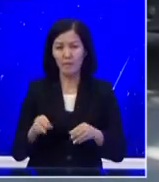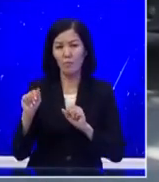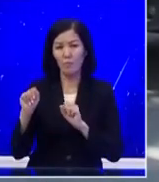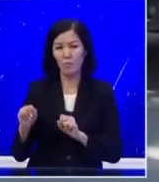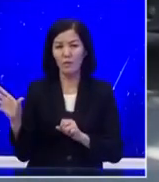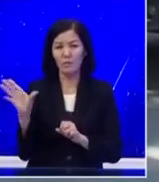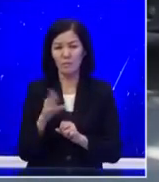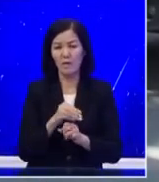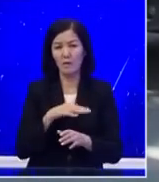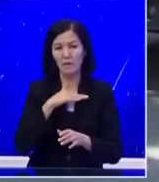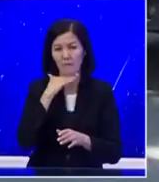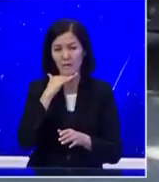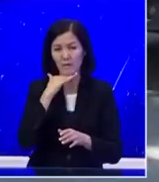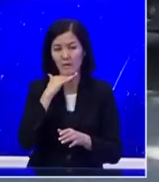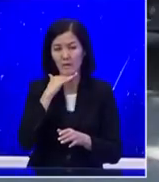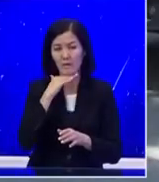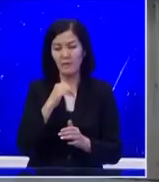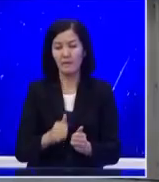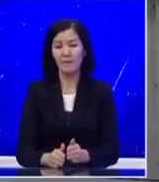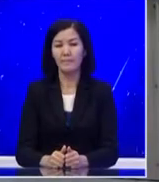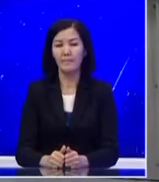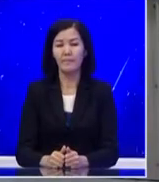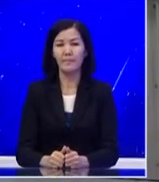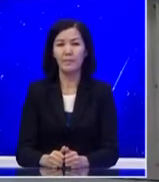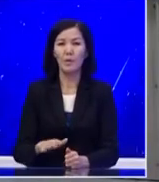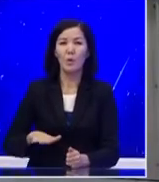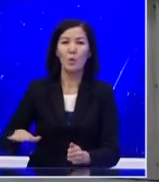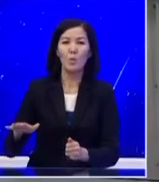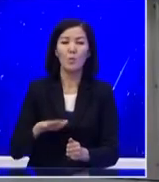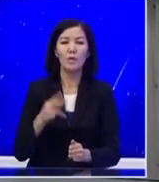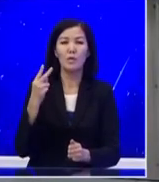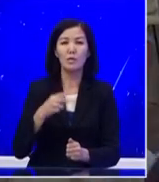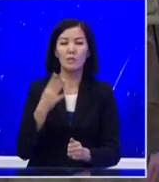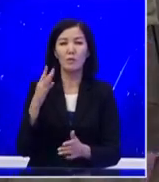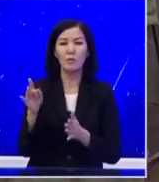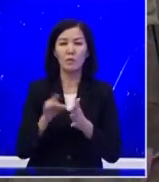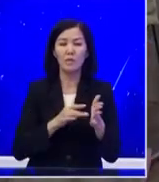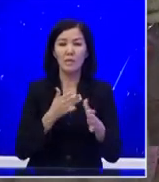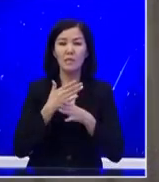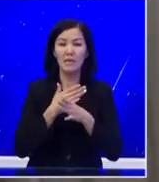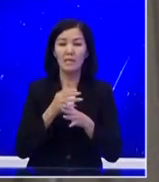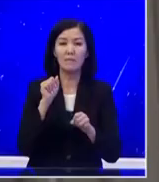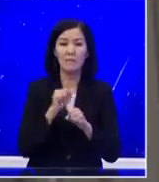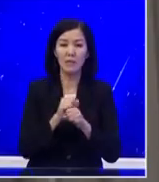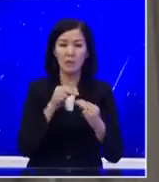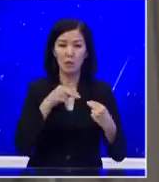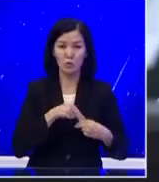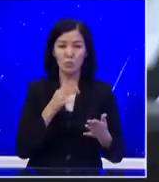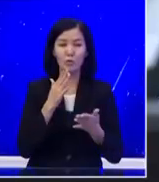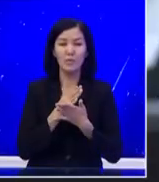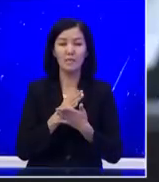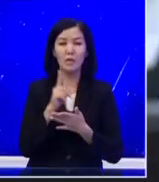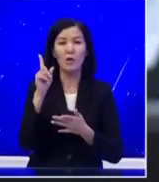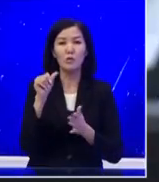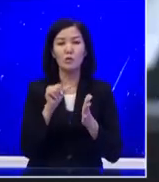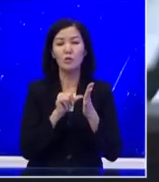перчатка. Каждый вызовқа. Өңірде барлығы 24 жедел жәрдем станциясы жұмыс істейді. Онда жалпы